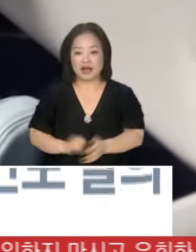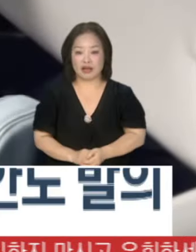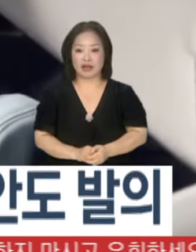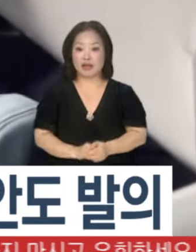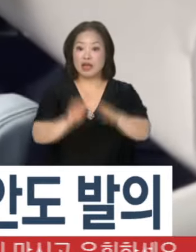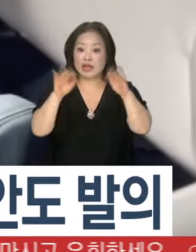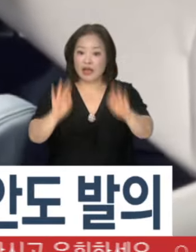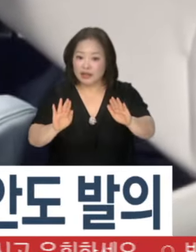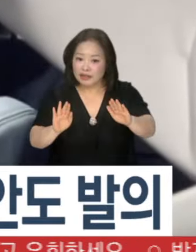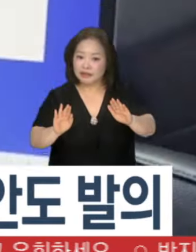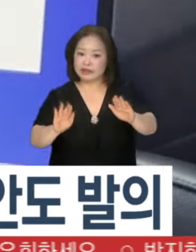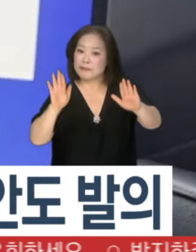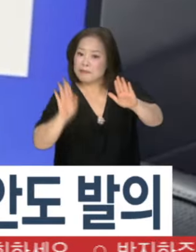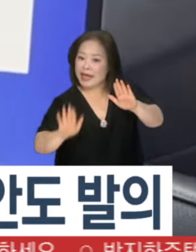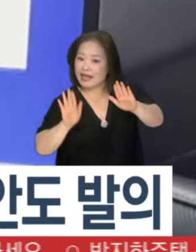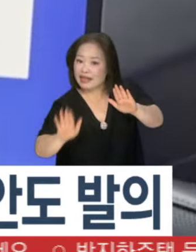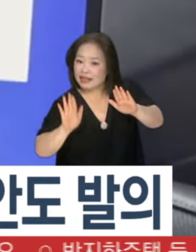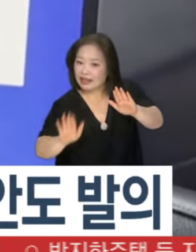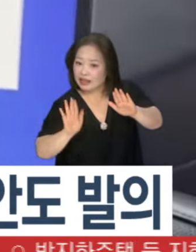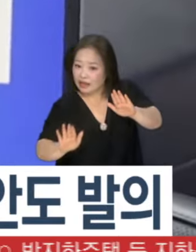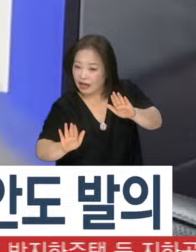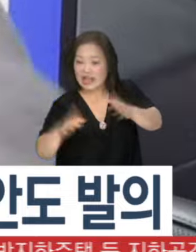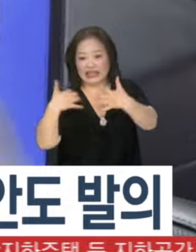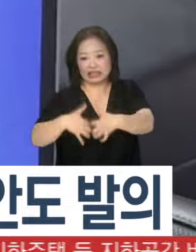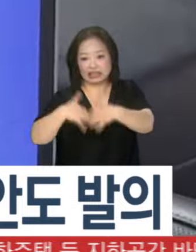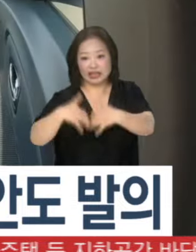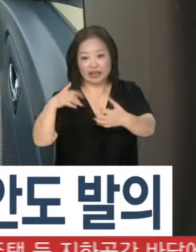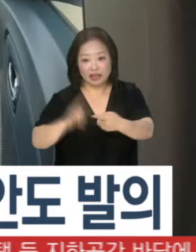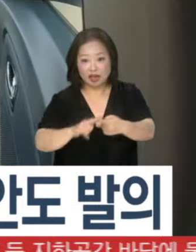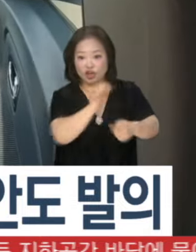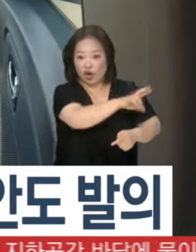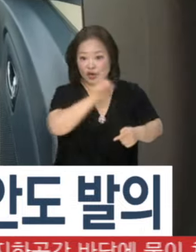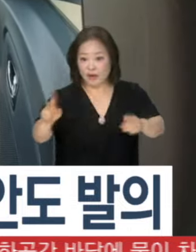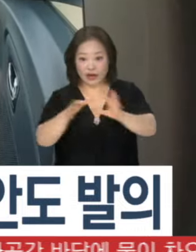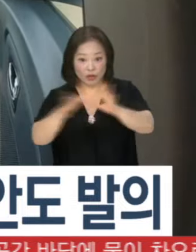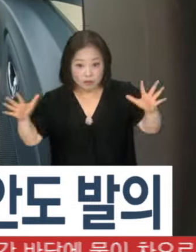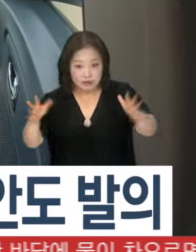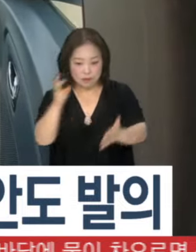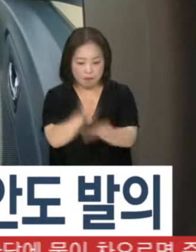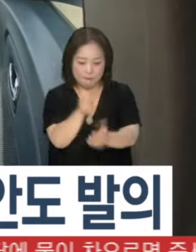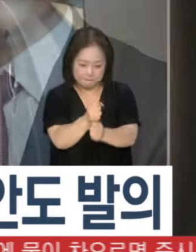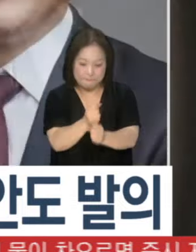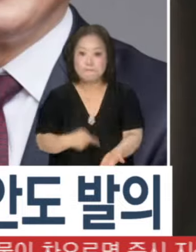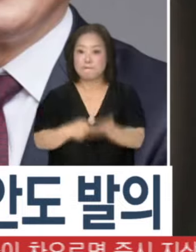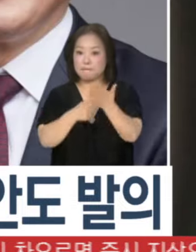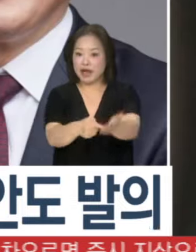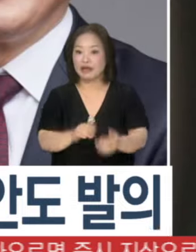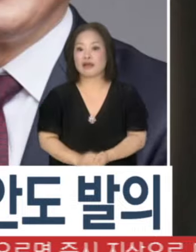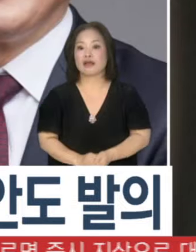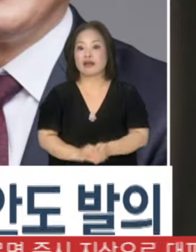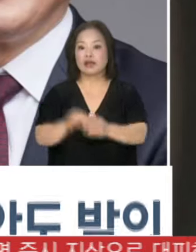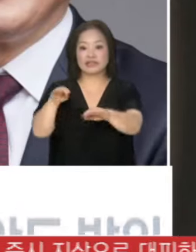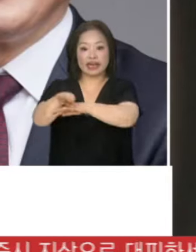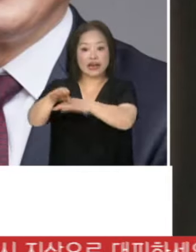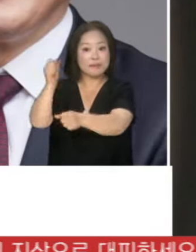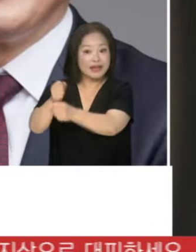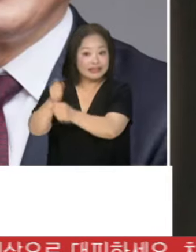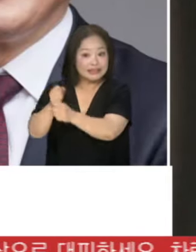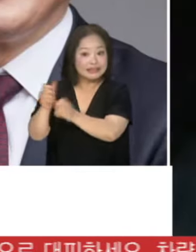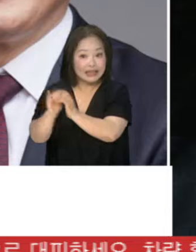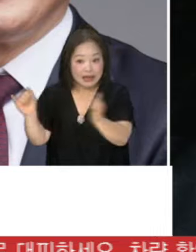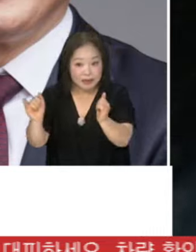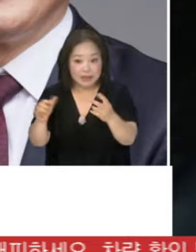블랙박스 설치 의무화 등 여야를 가리지 않고 관련 법안 발이가 있다고 있습니다 제조사가 어 그